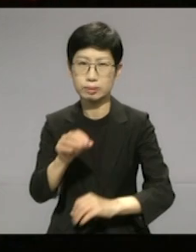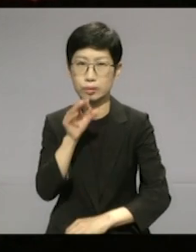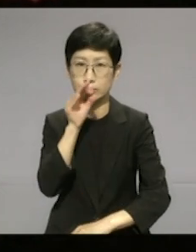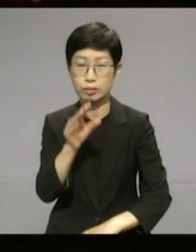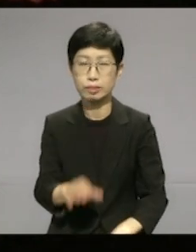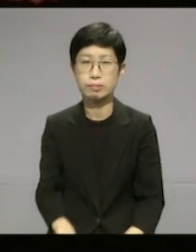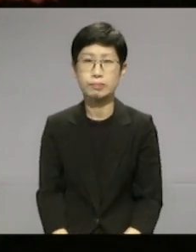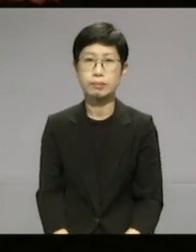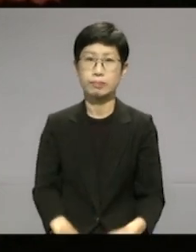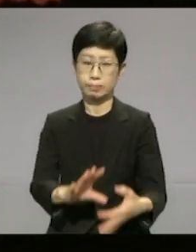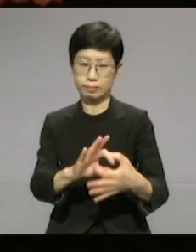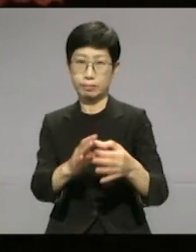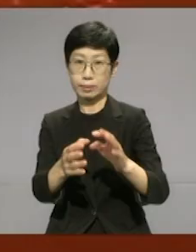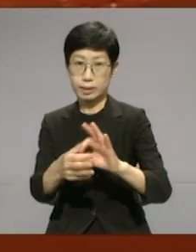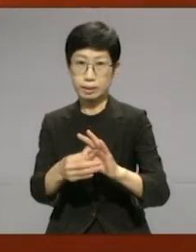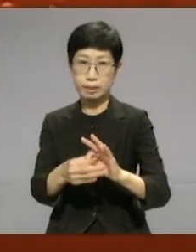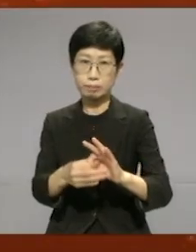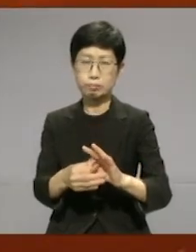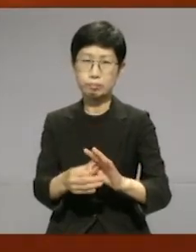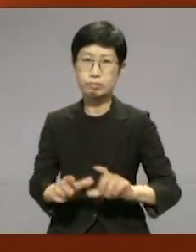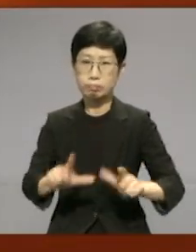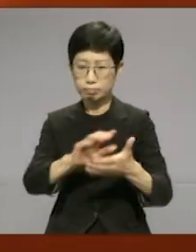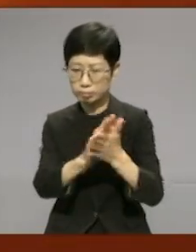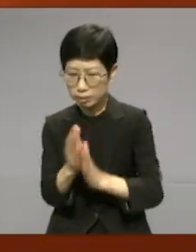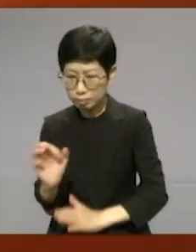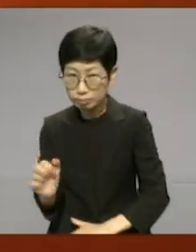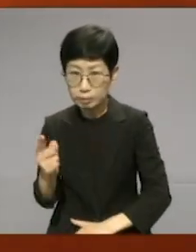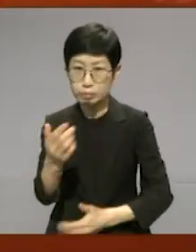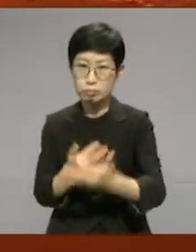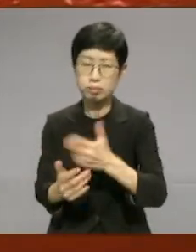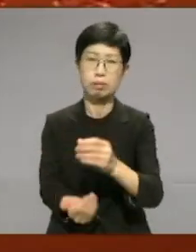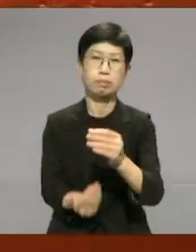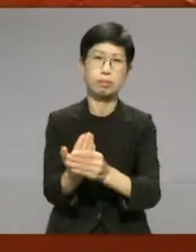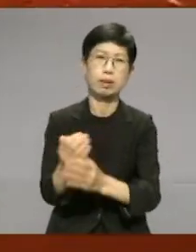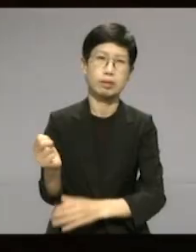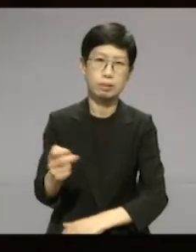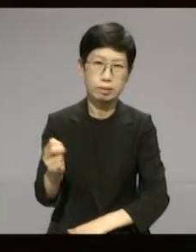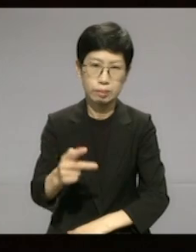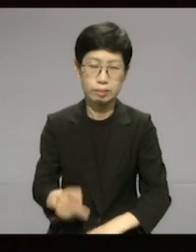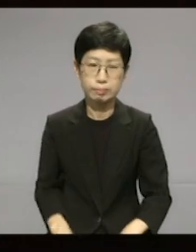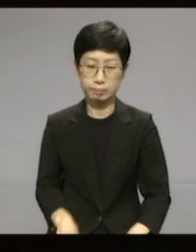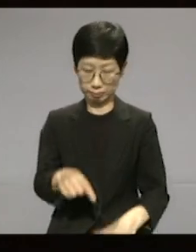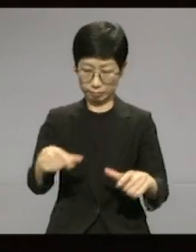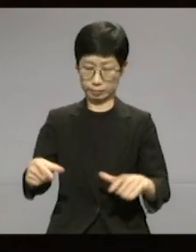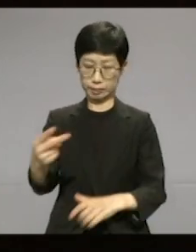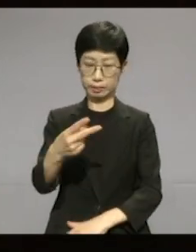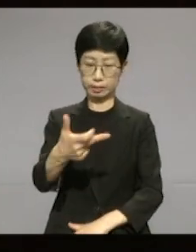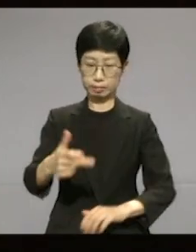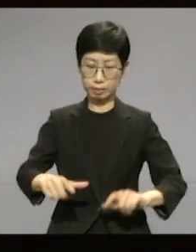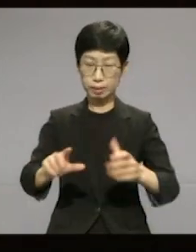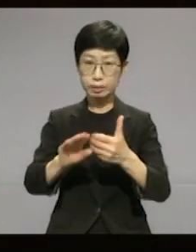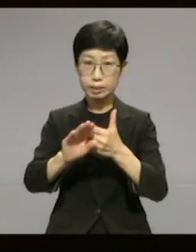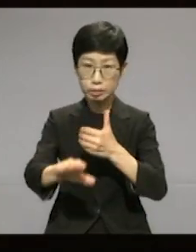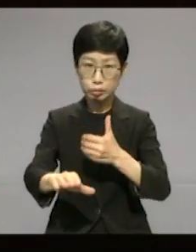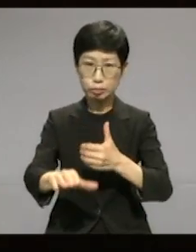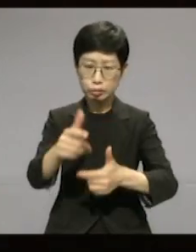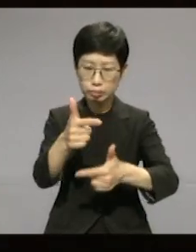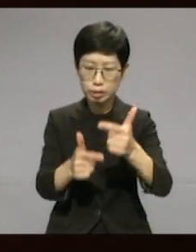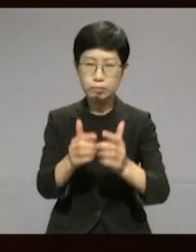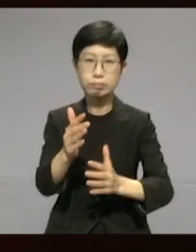그리스는 기후변화로 인해 빈발하는 산불에 시달리고 있습니다. 아티카주의 경우 2017년 이후 숲과